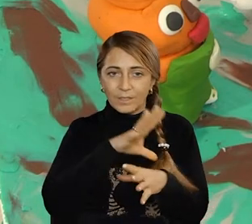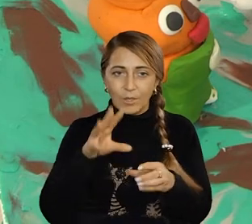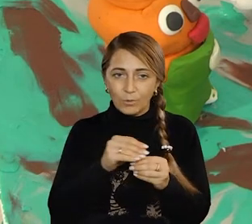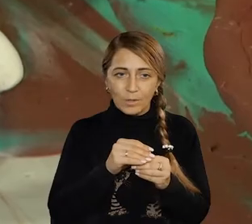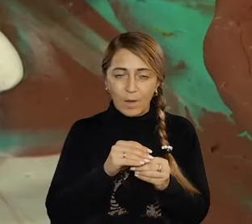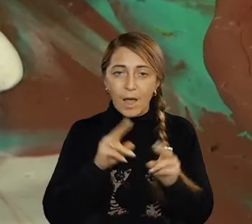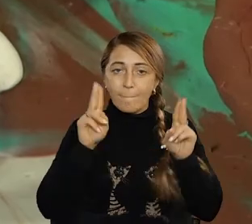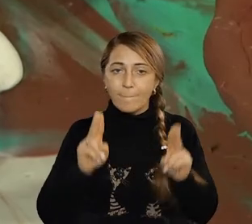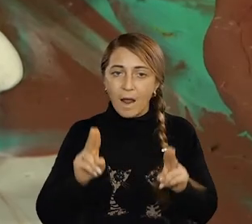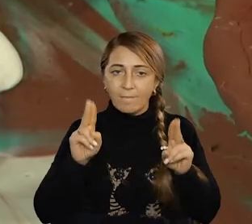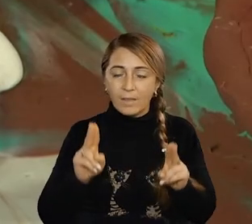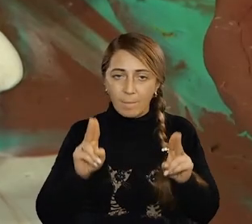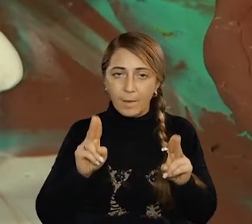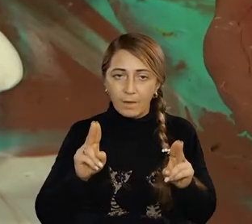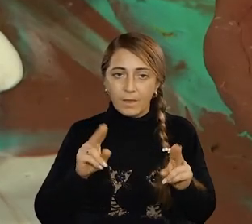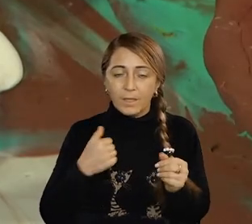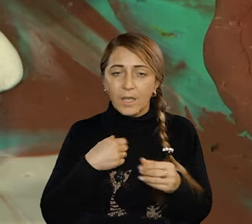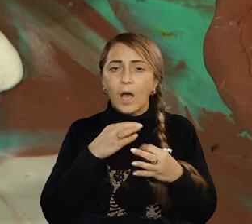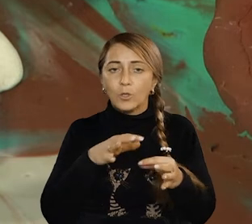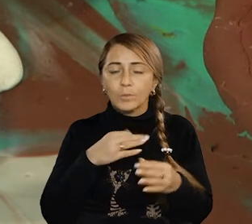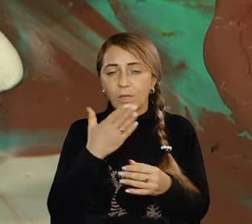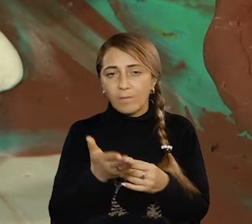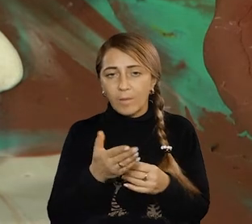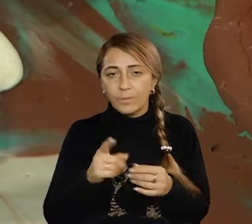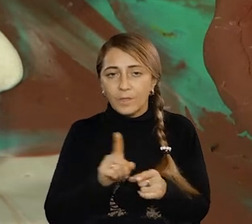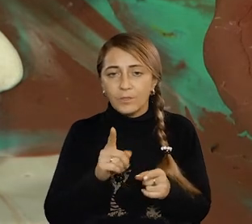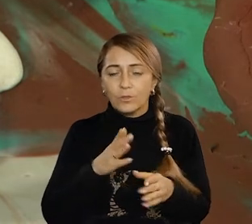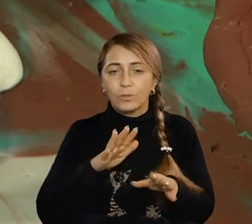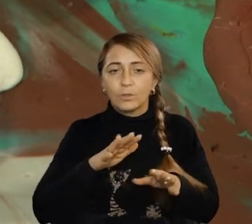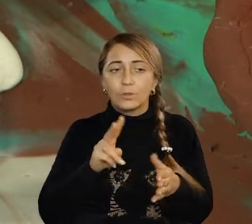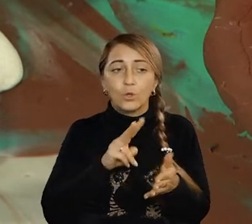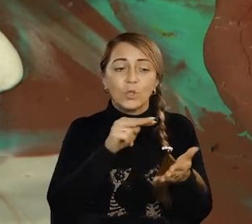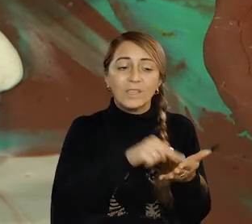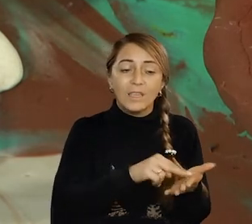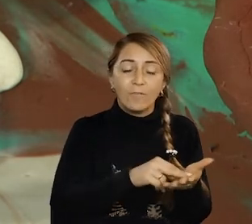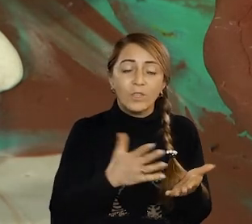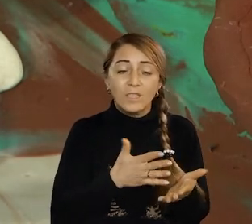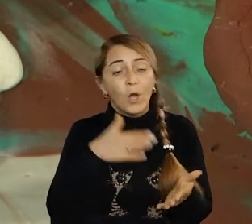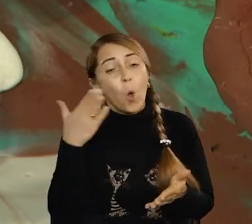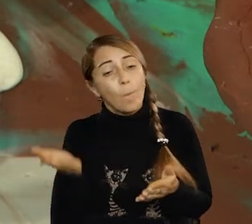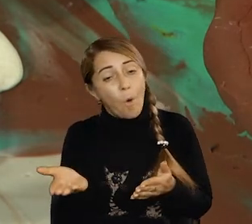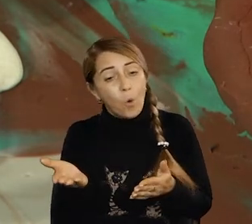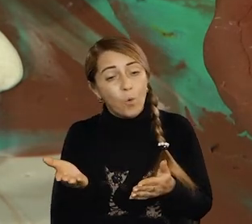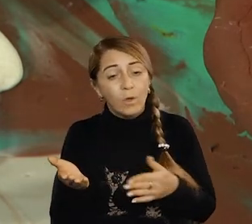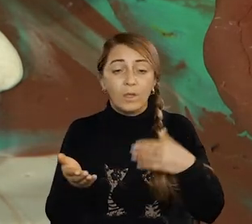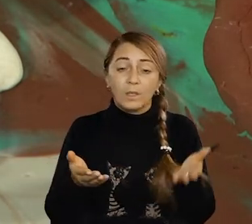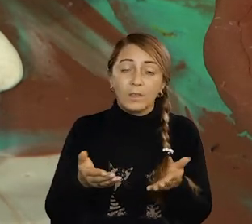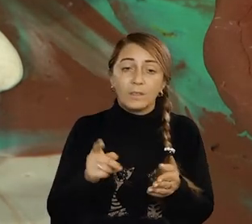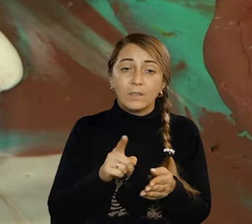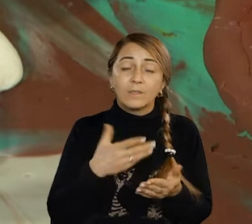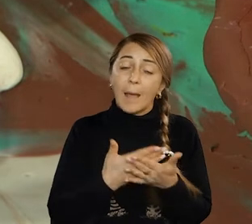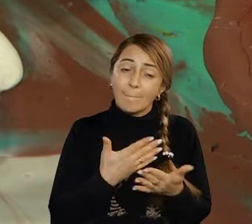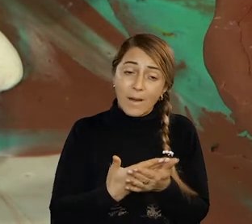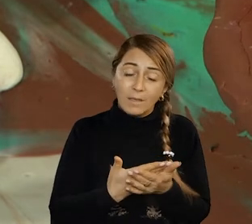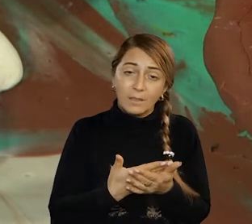усіма правилами етикету. Я розповідав, де й що ставлю, і з якого боку, застосовуючи, для